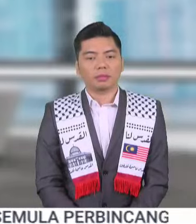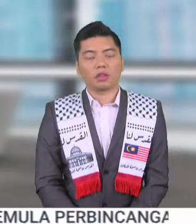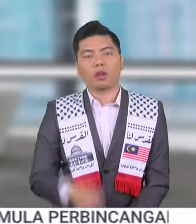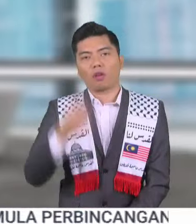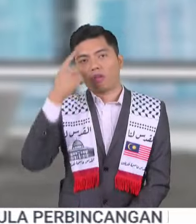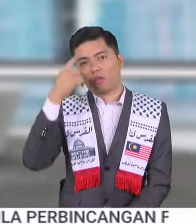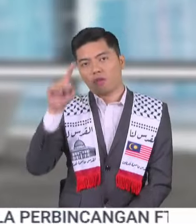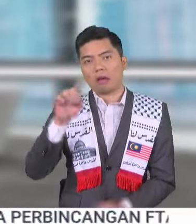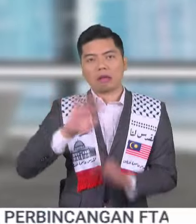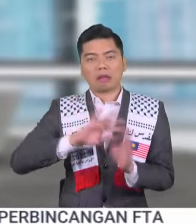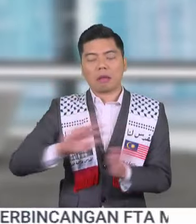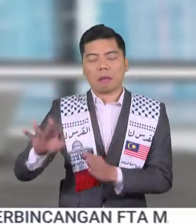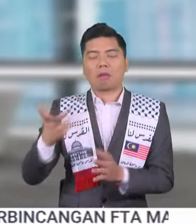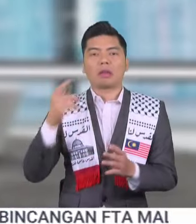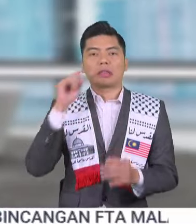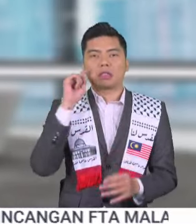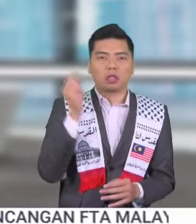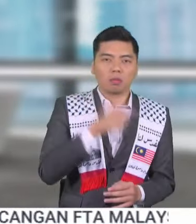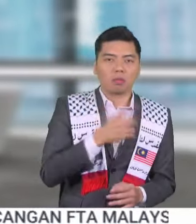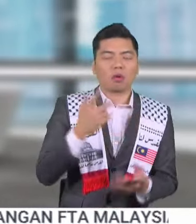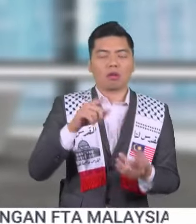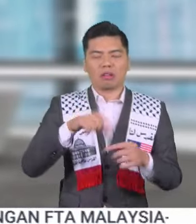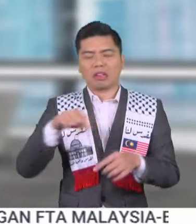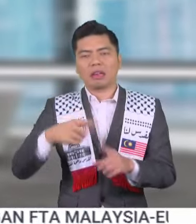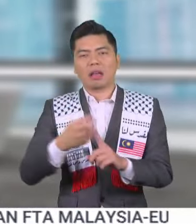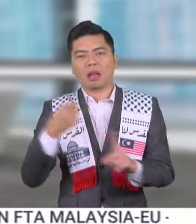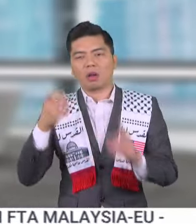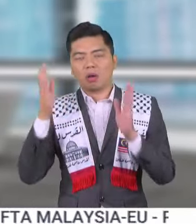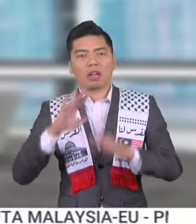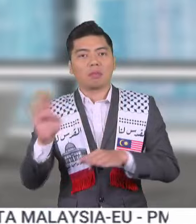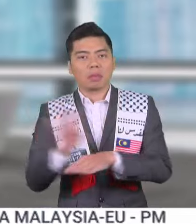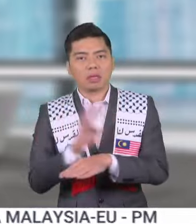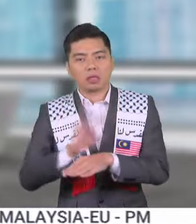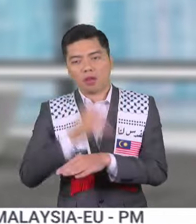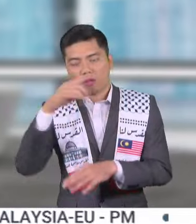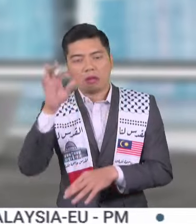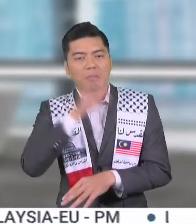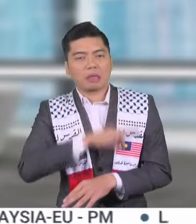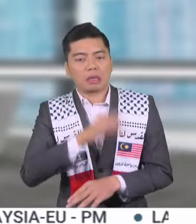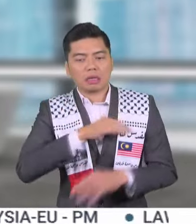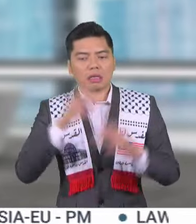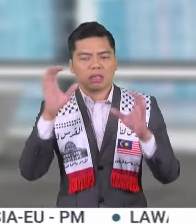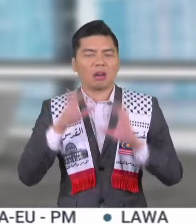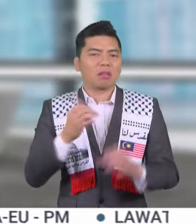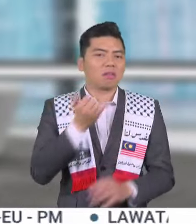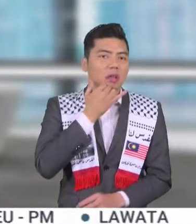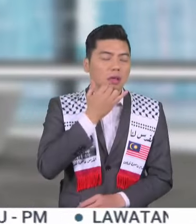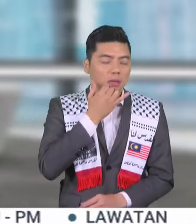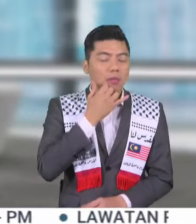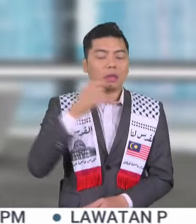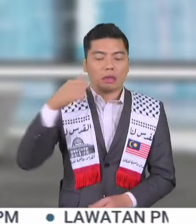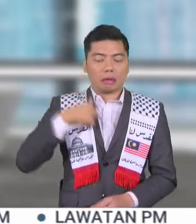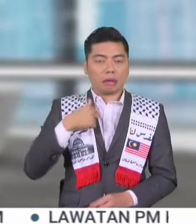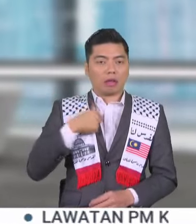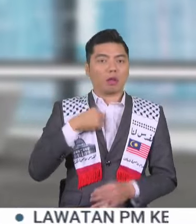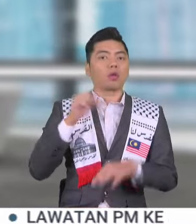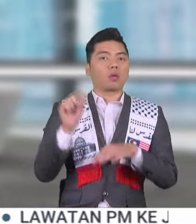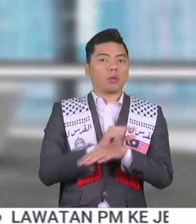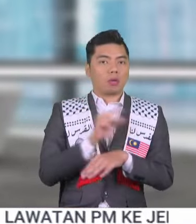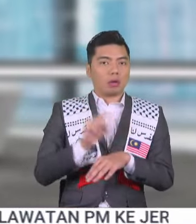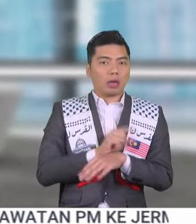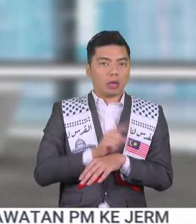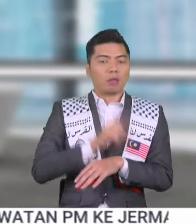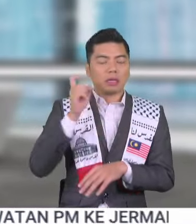Bagi mengelak diperdaya dan dimanipulasi golongan peniaga yang kaut untung dengan cara tidak wajar, pengguna dinasihat